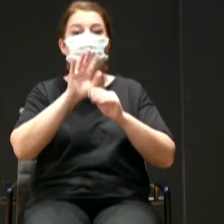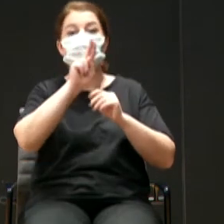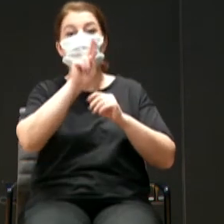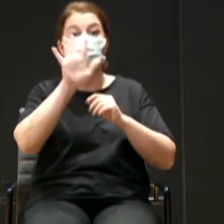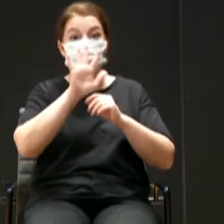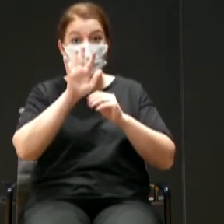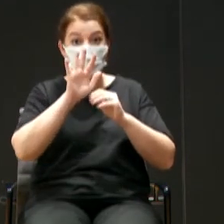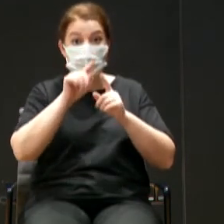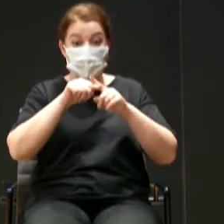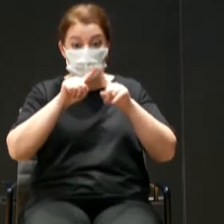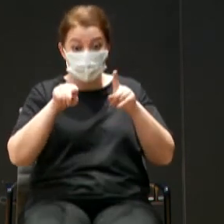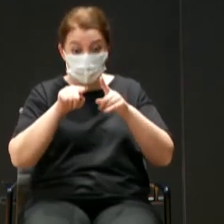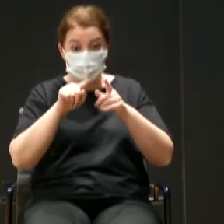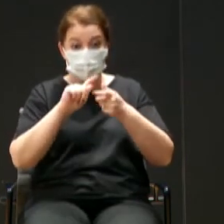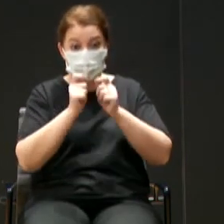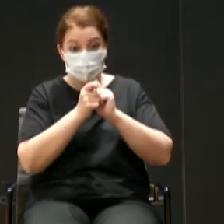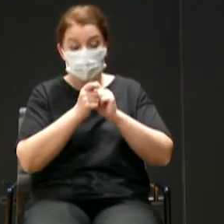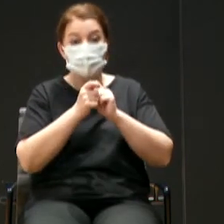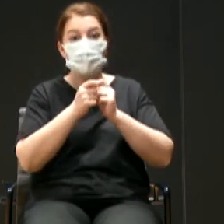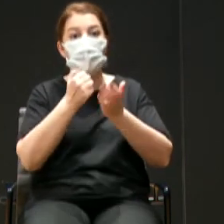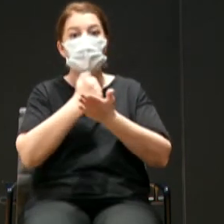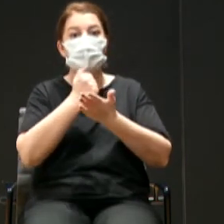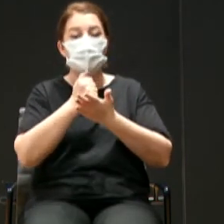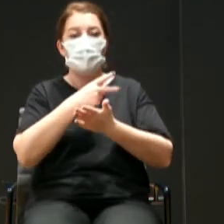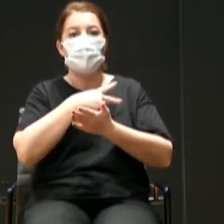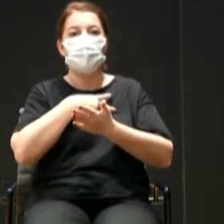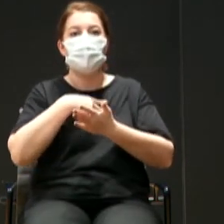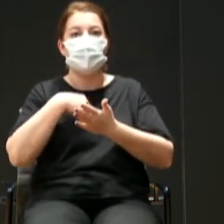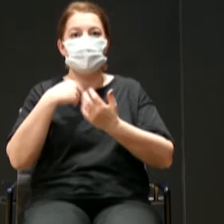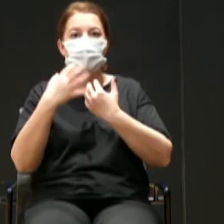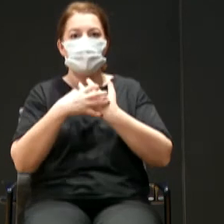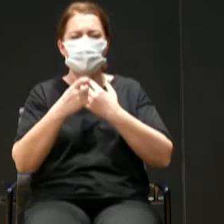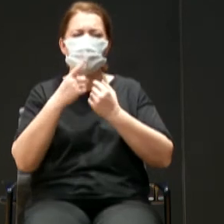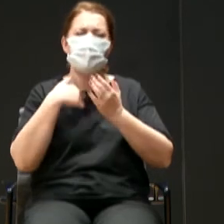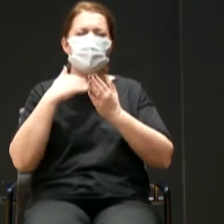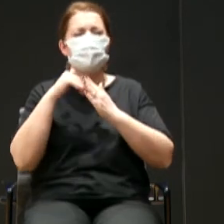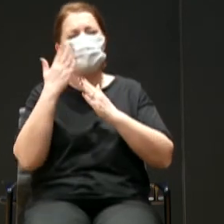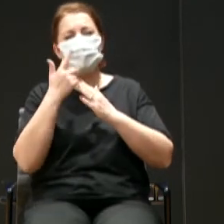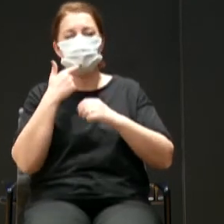750 dönümde tapuda belediye adına kaydedildi, işlendi. Ben başka bir şey söylüyorum.